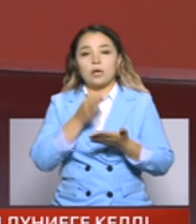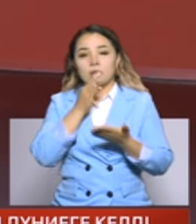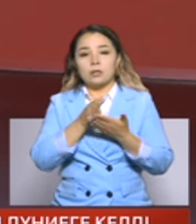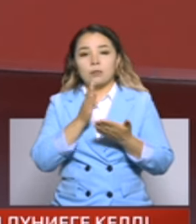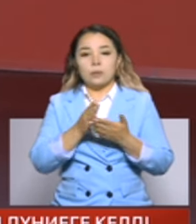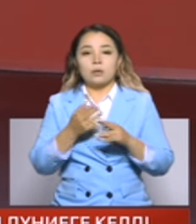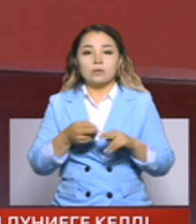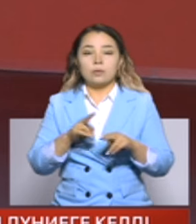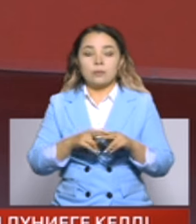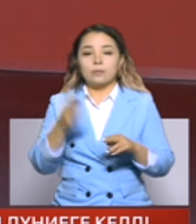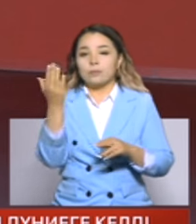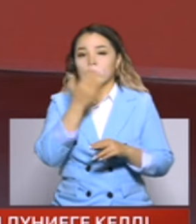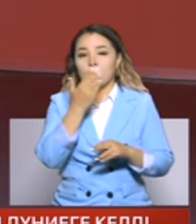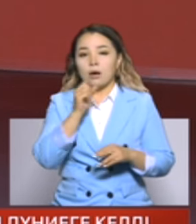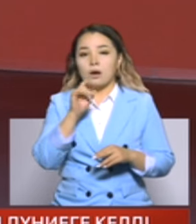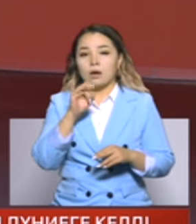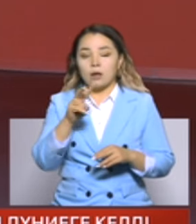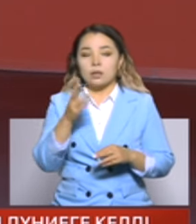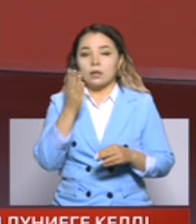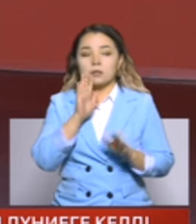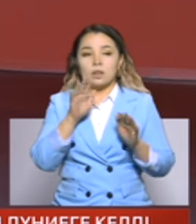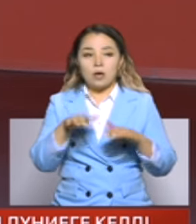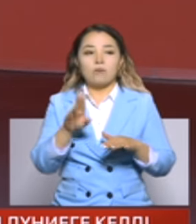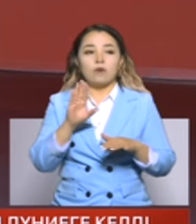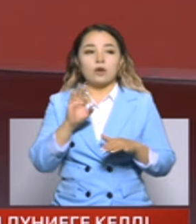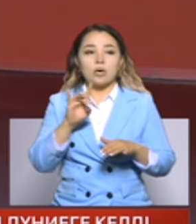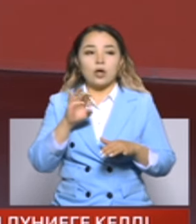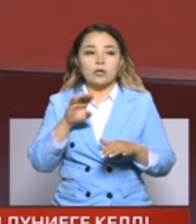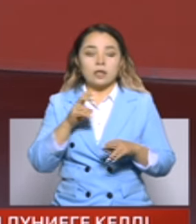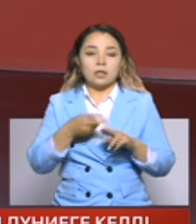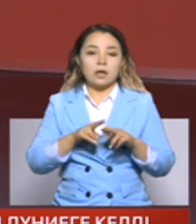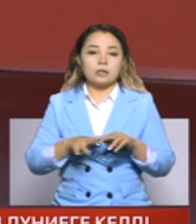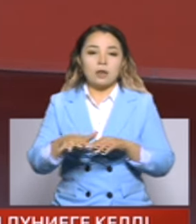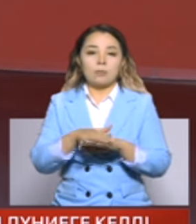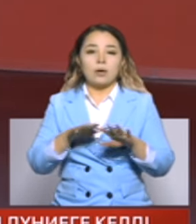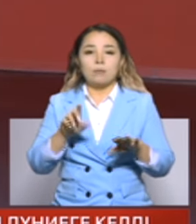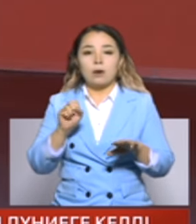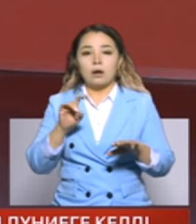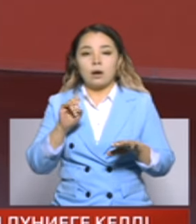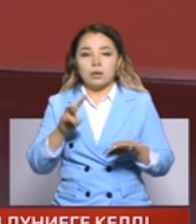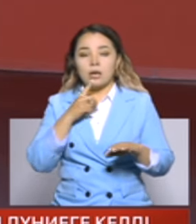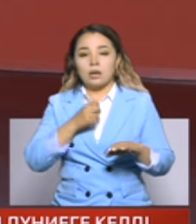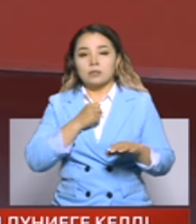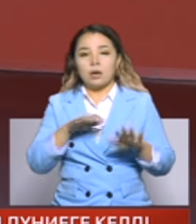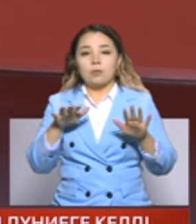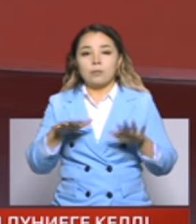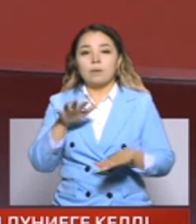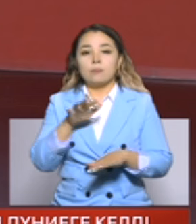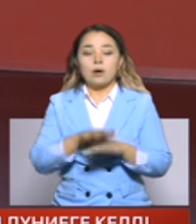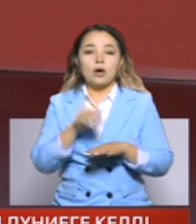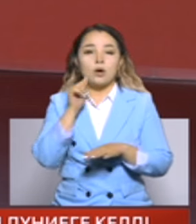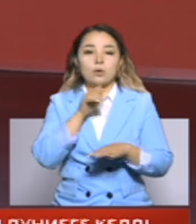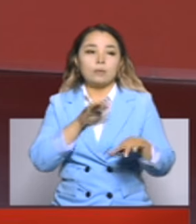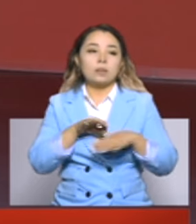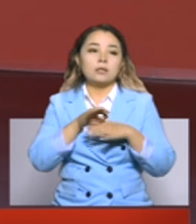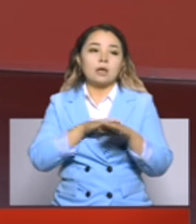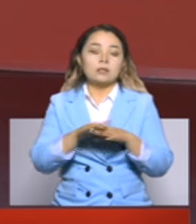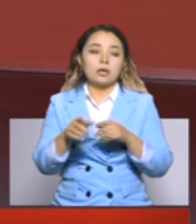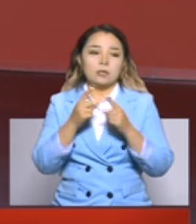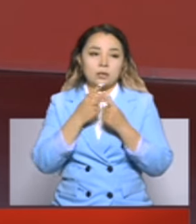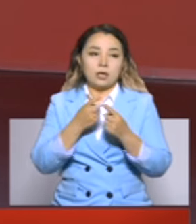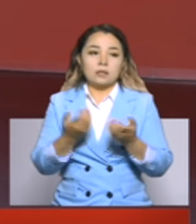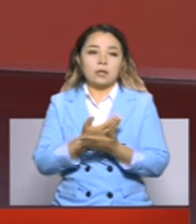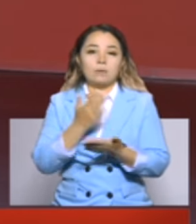негізделген. Кино Арал теңізіндегі «Возрождение Аралында» орналасқан Бархан әскери базасындағы құпия операцияларды